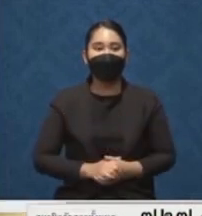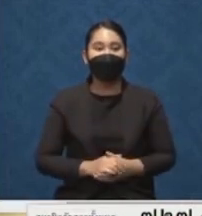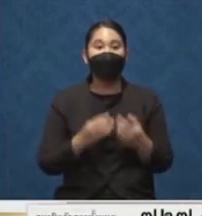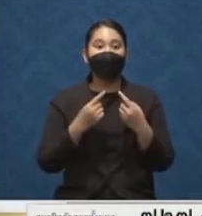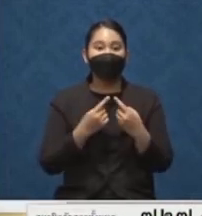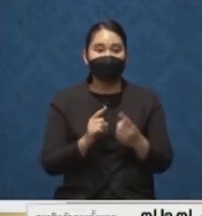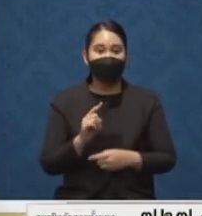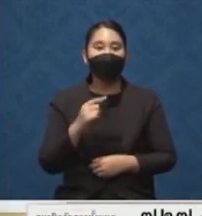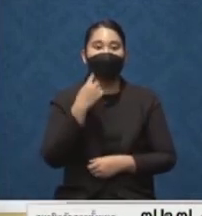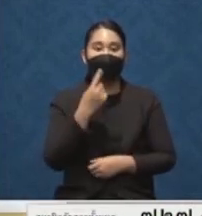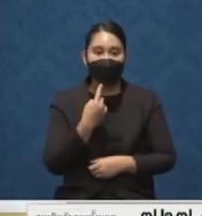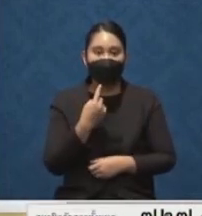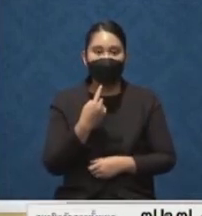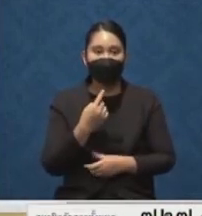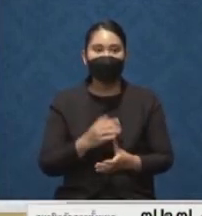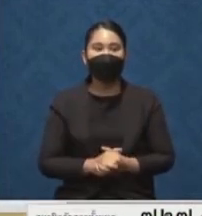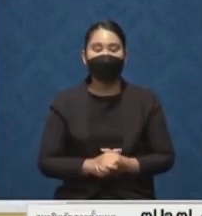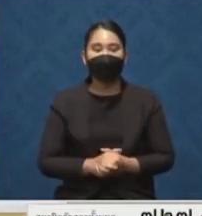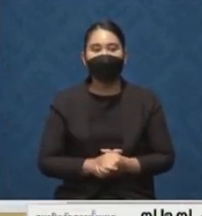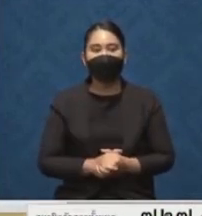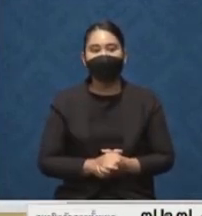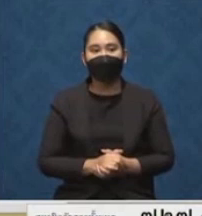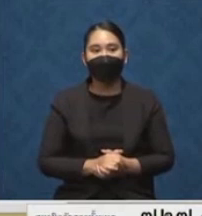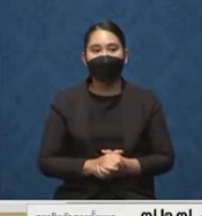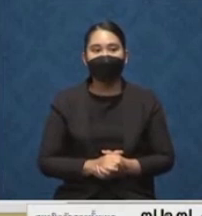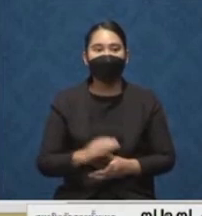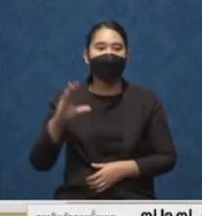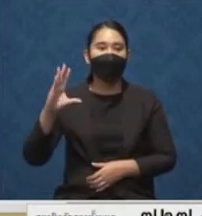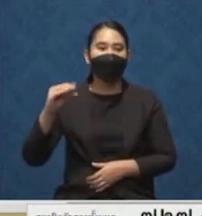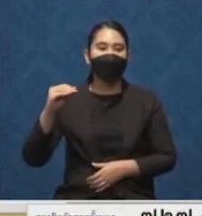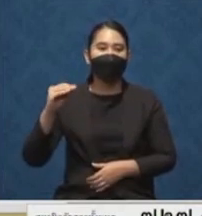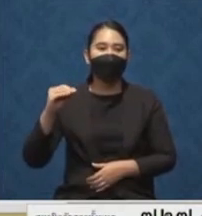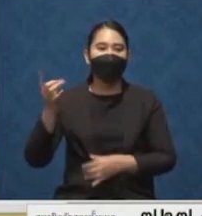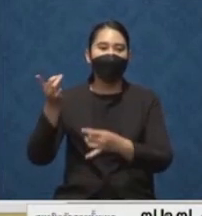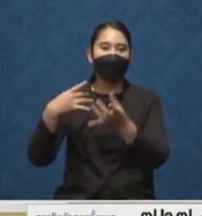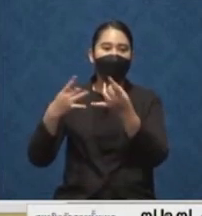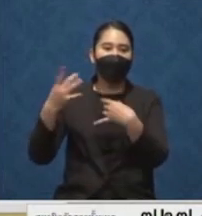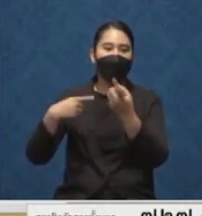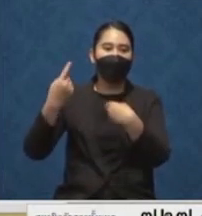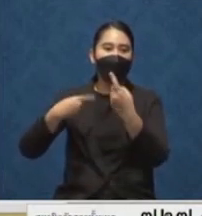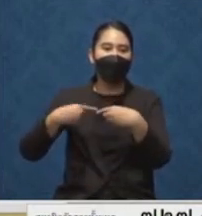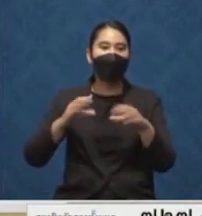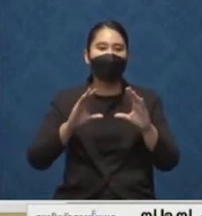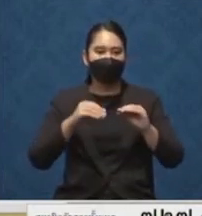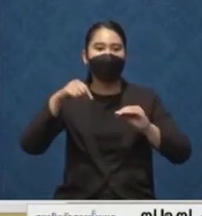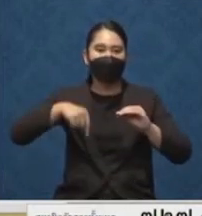แต่สมาชิกที่พูดจาให้ร้ายป้ายสีด่าทอที่สภาเนี่ยนะ